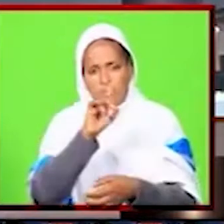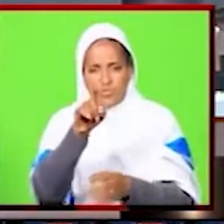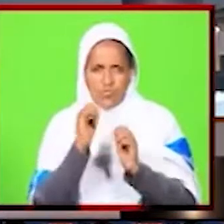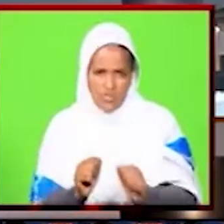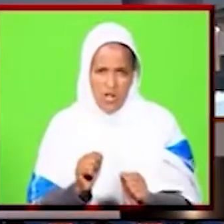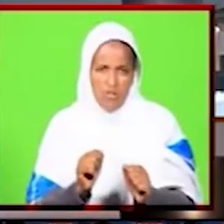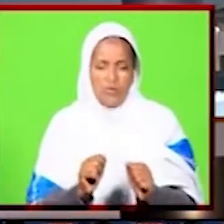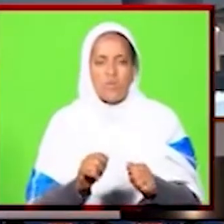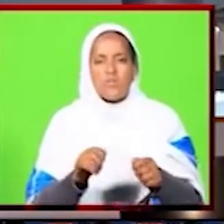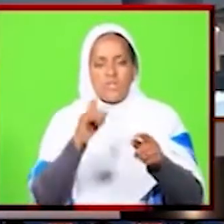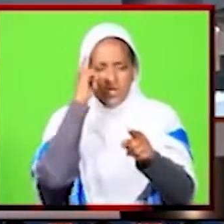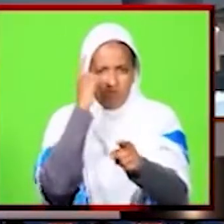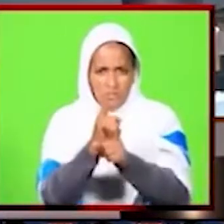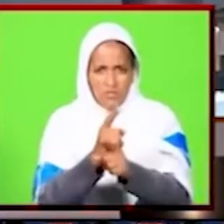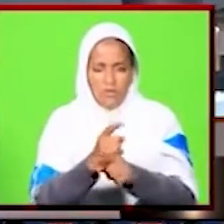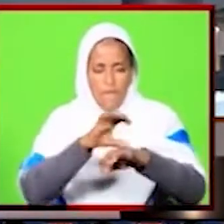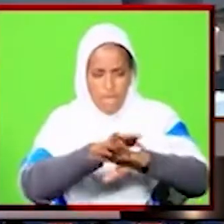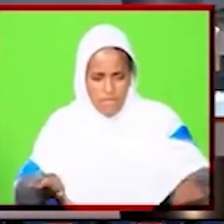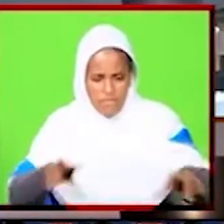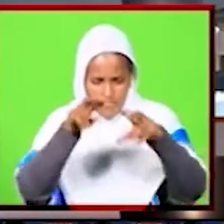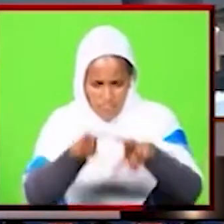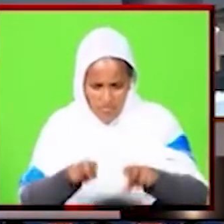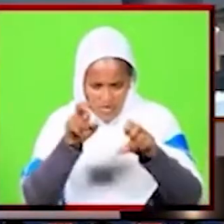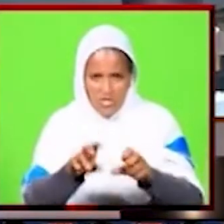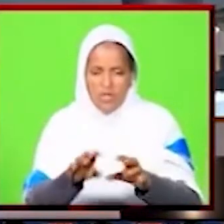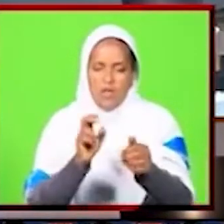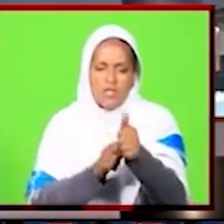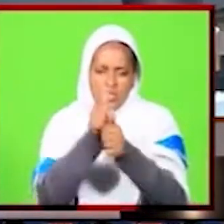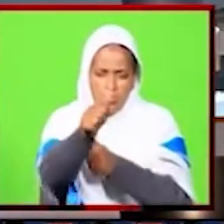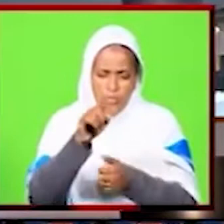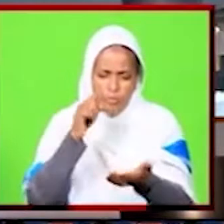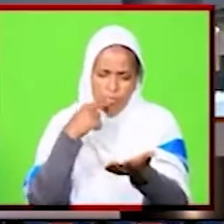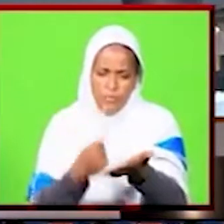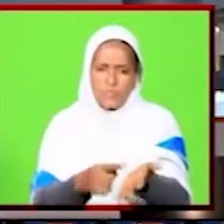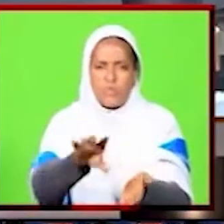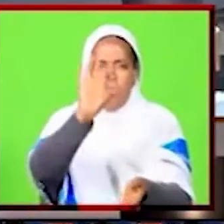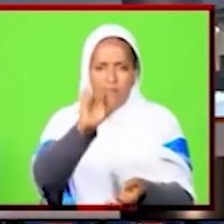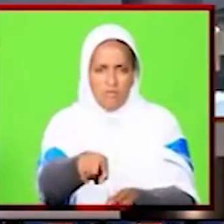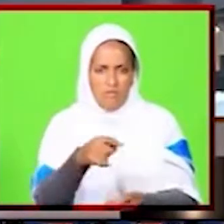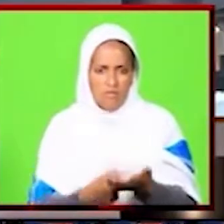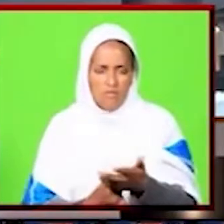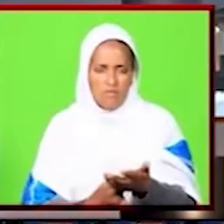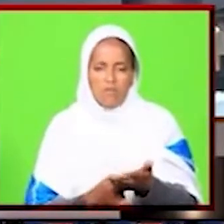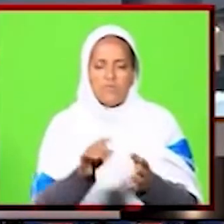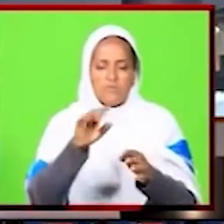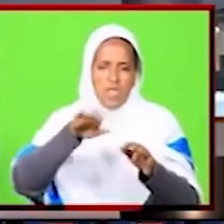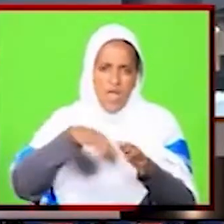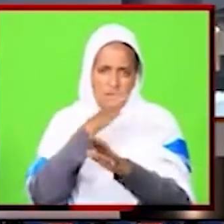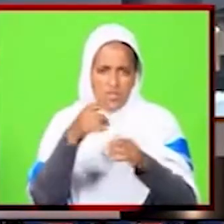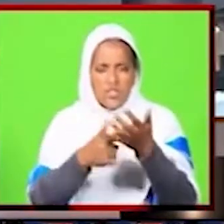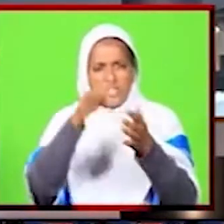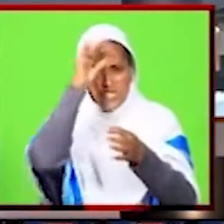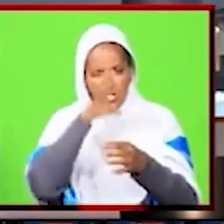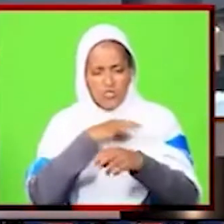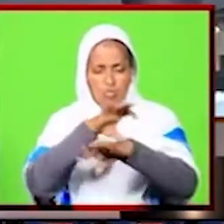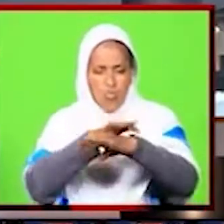ጊዜው ሲደርስ ያነሱት ይሆናል። ግን በሚገባ በአርኪኦሎጂስቶች ተጠንቶ የተሻገሩበት ምልክት ሁሉ ተገኝቷል። የሰረገላ